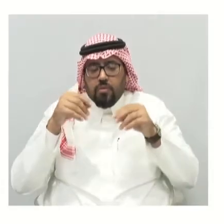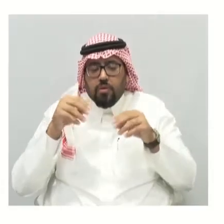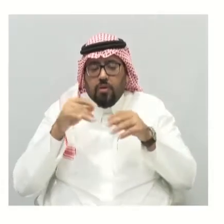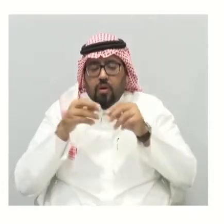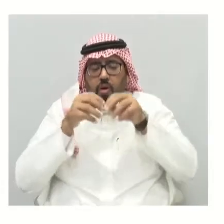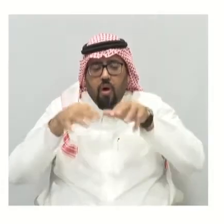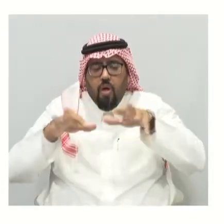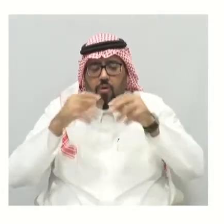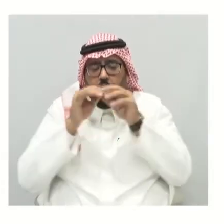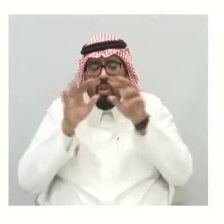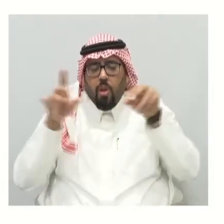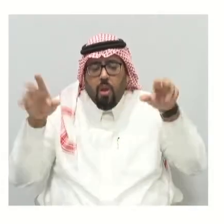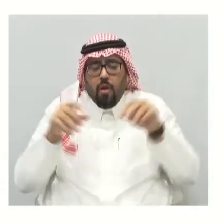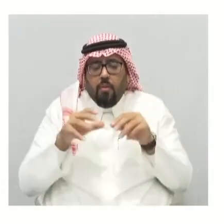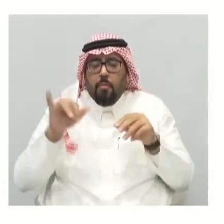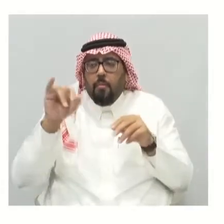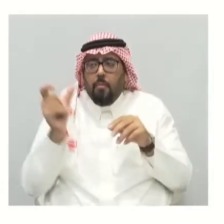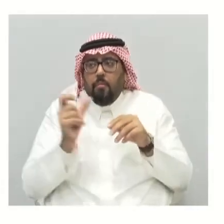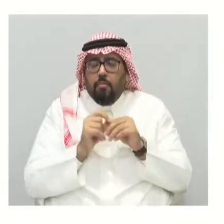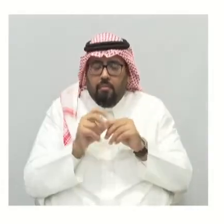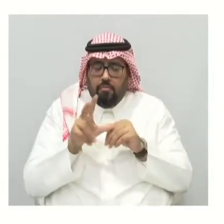الكثير من